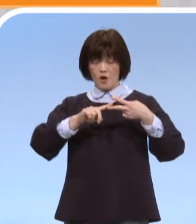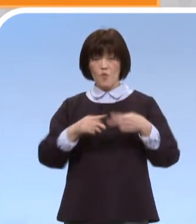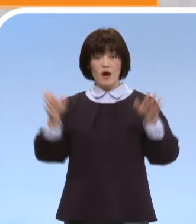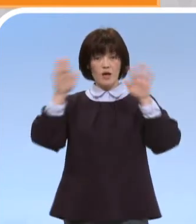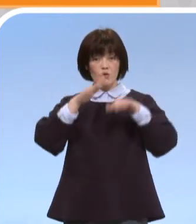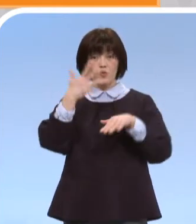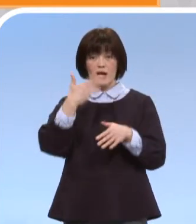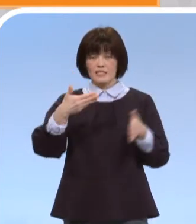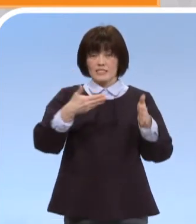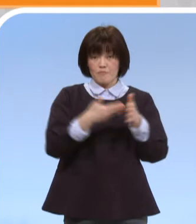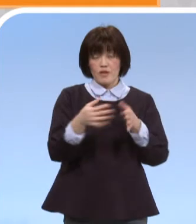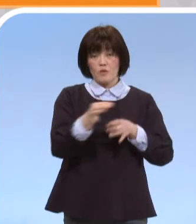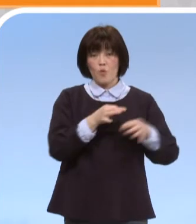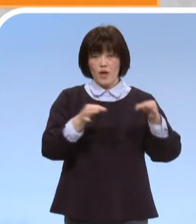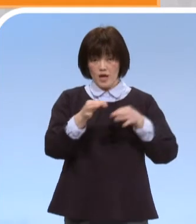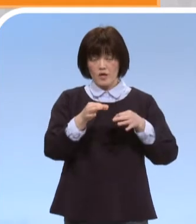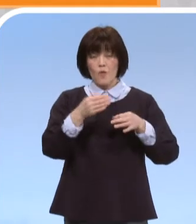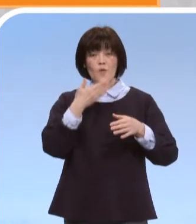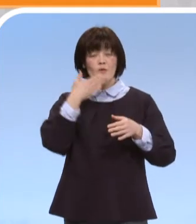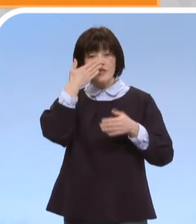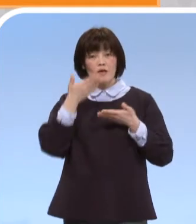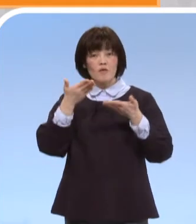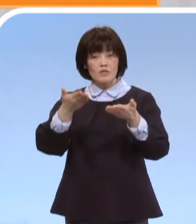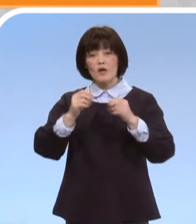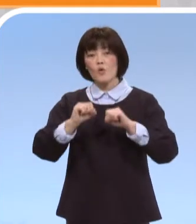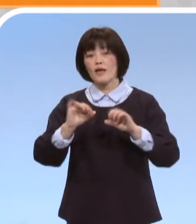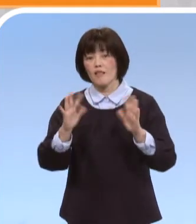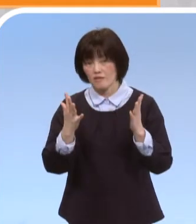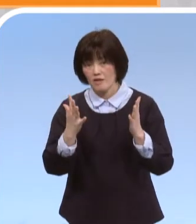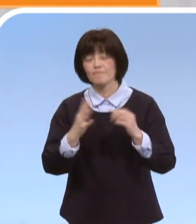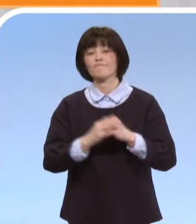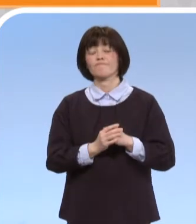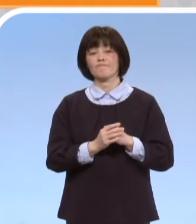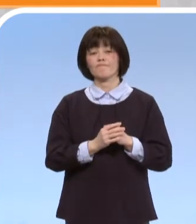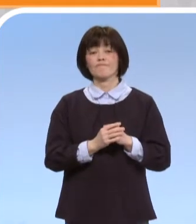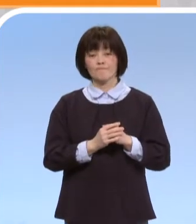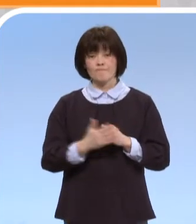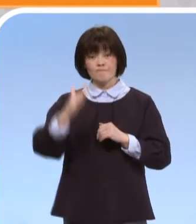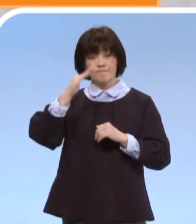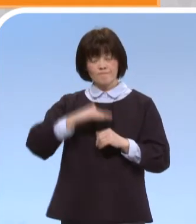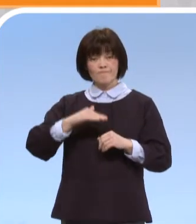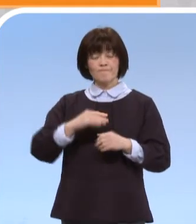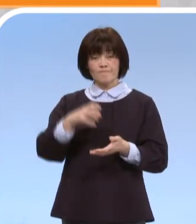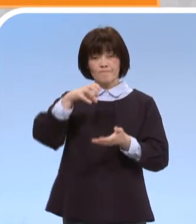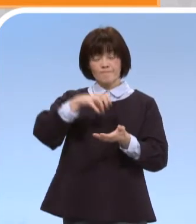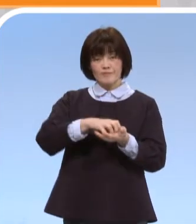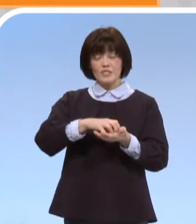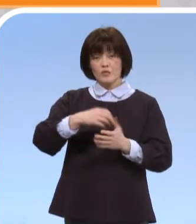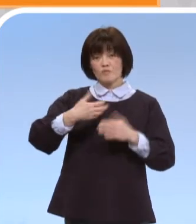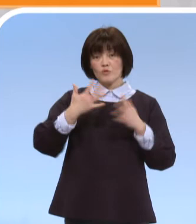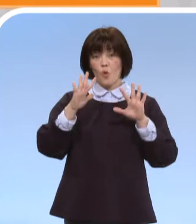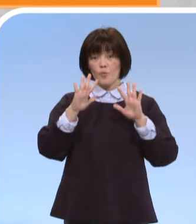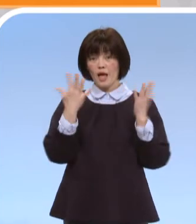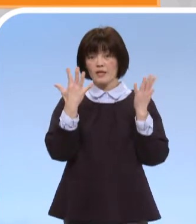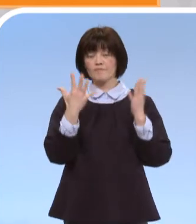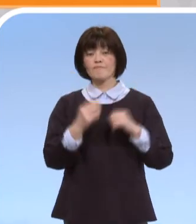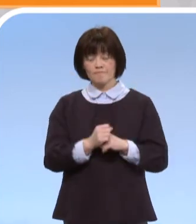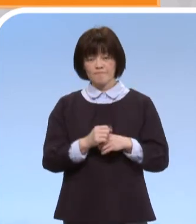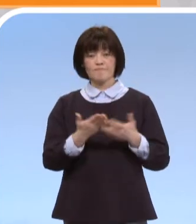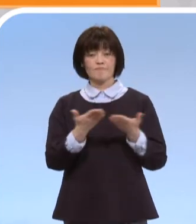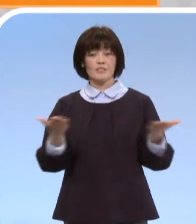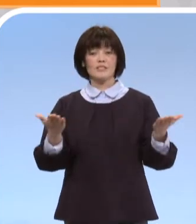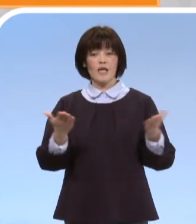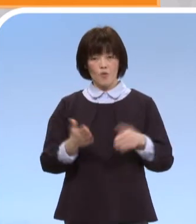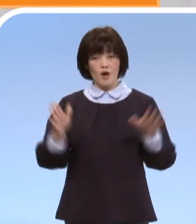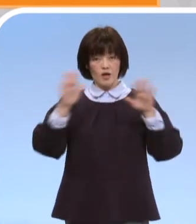20時までの営業で酒類提供は行わない。非認証店舗では20時までの